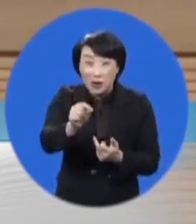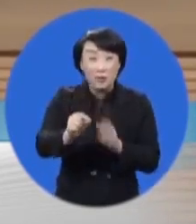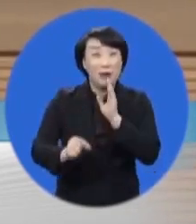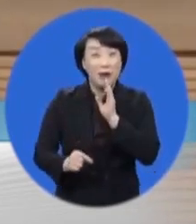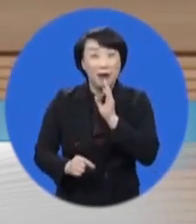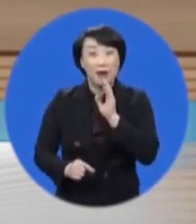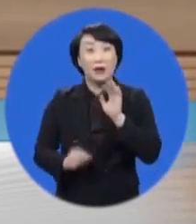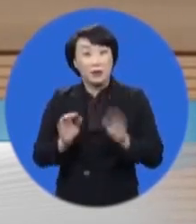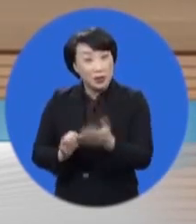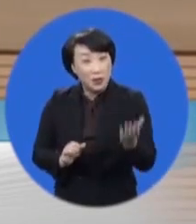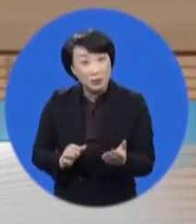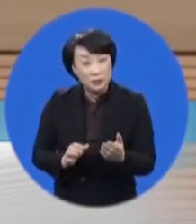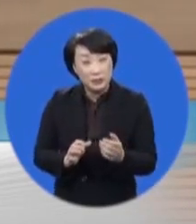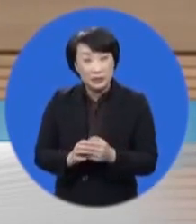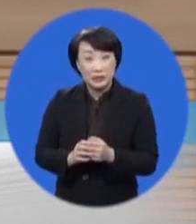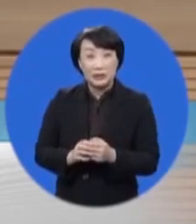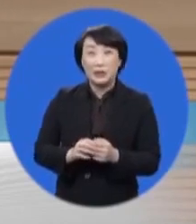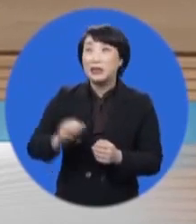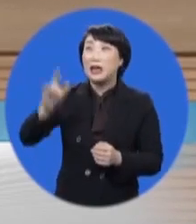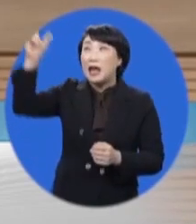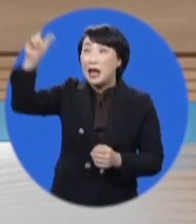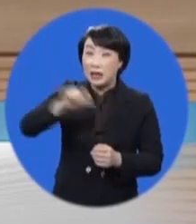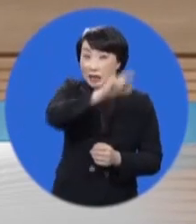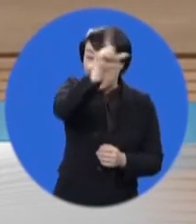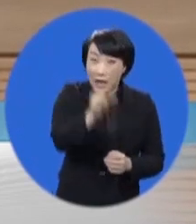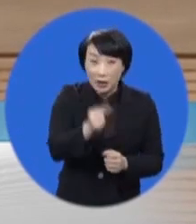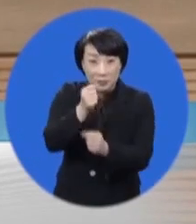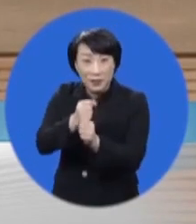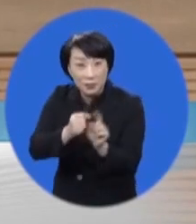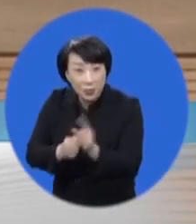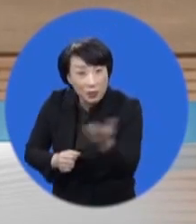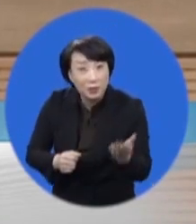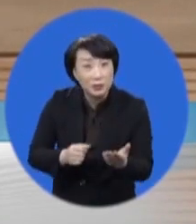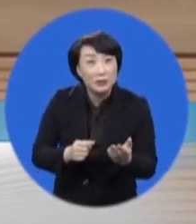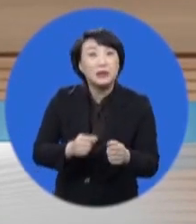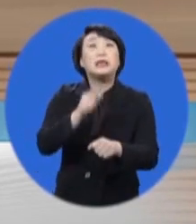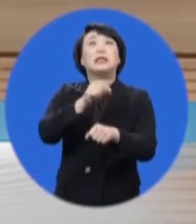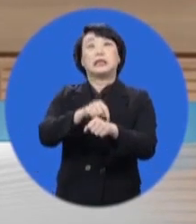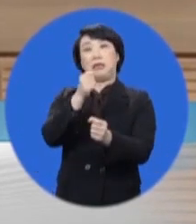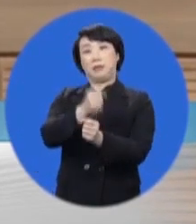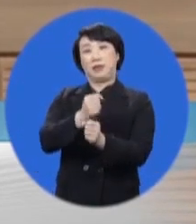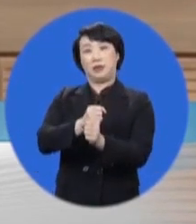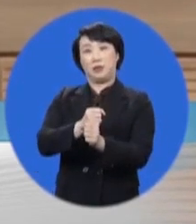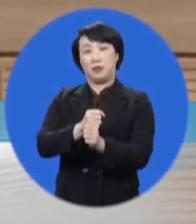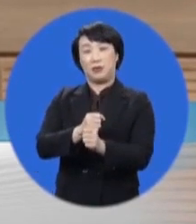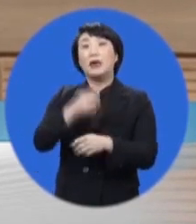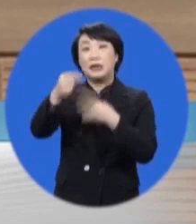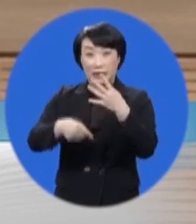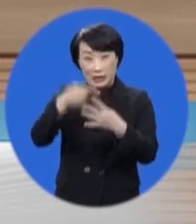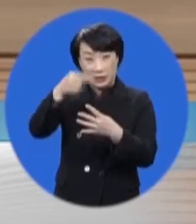그 달과 해가 뭘 만드느냐? 연한을 만들고